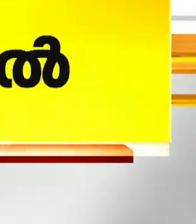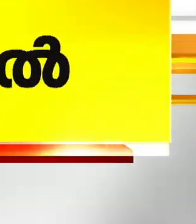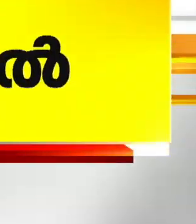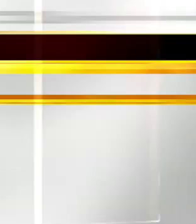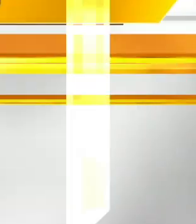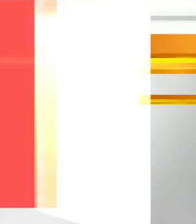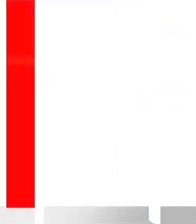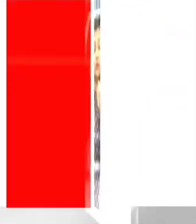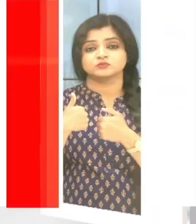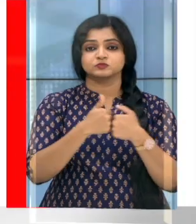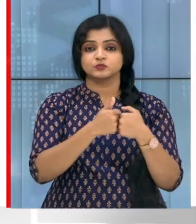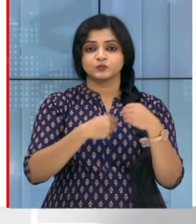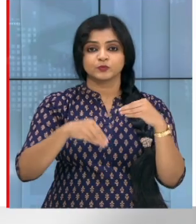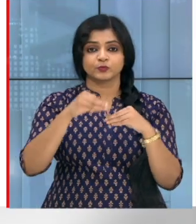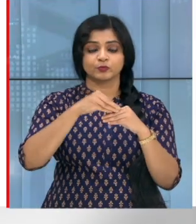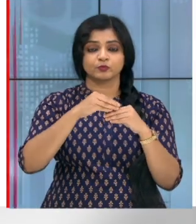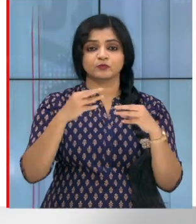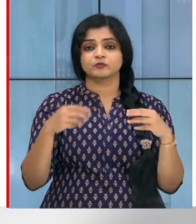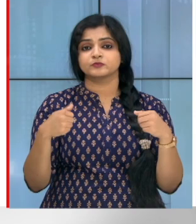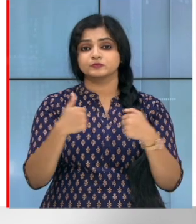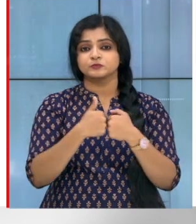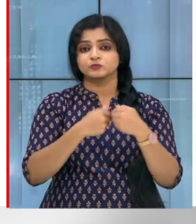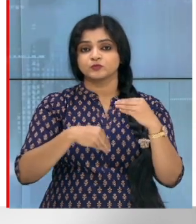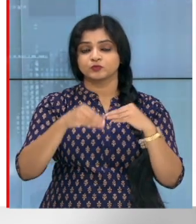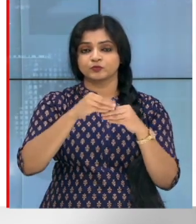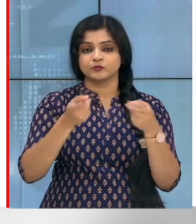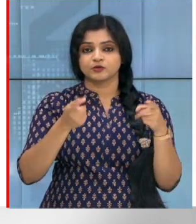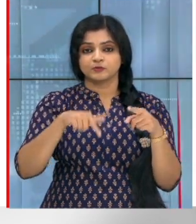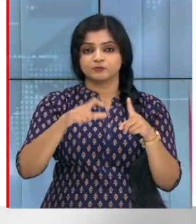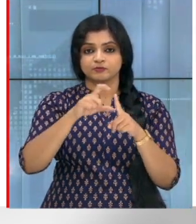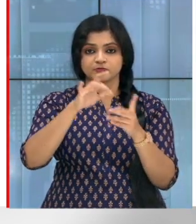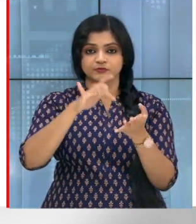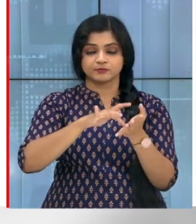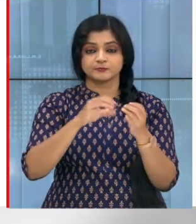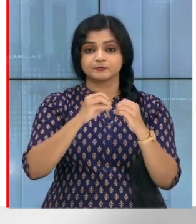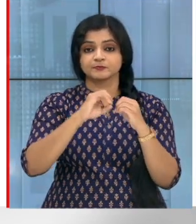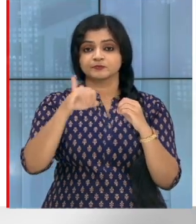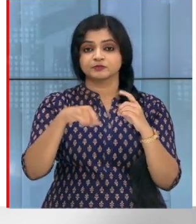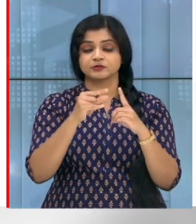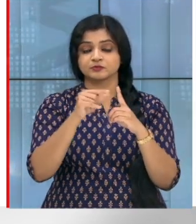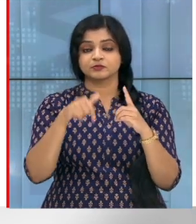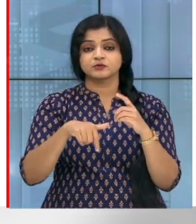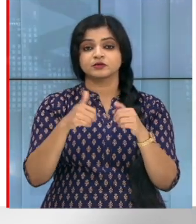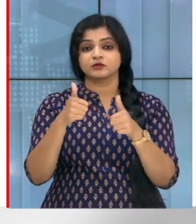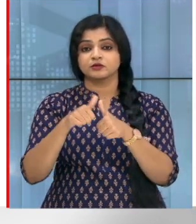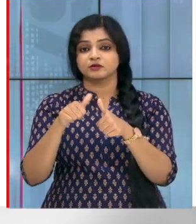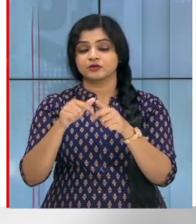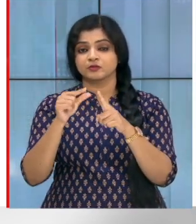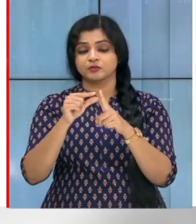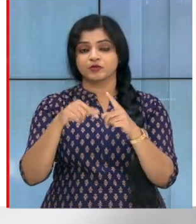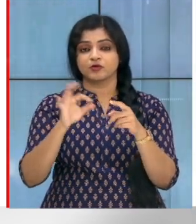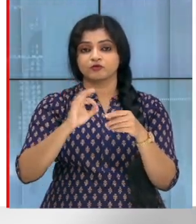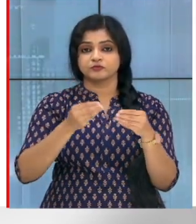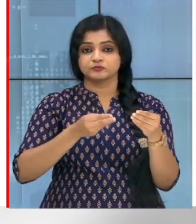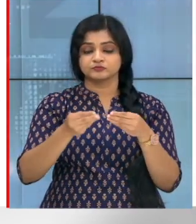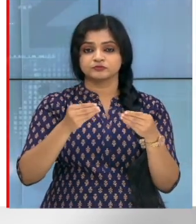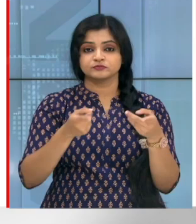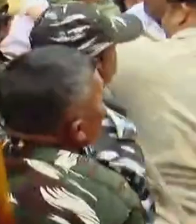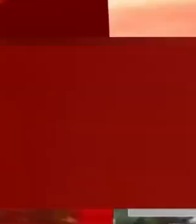നീങ്ങി വലിയ സംഘർഷ രംഗങ്ങൾക്ക് തന്നെ ഡൽഹിയിലെ ആം ആദ്മി പാർട്ടി ഓഫീസ് പരിസരം വേദിയായി.